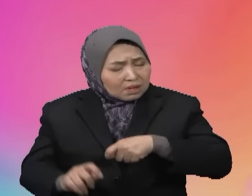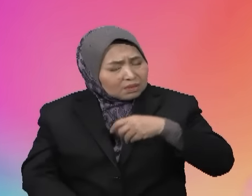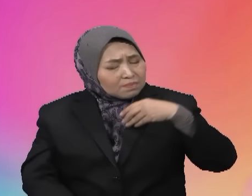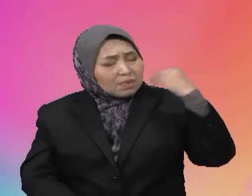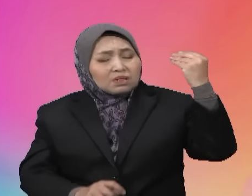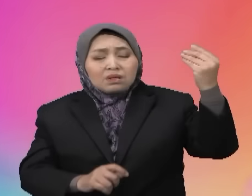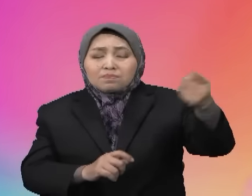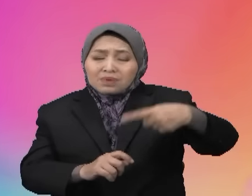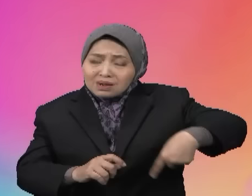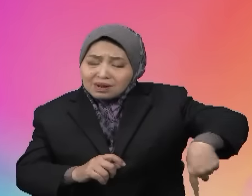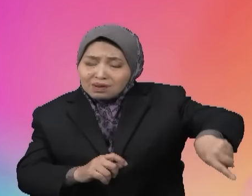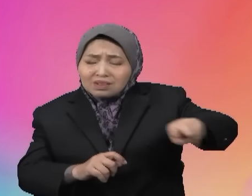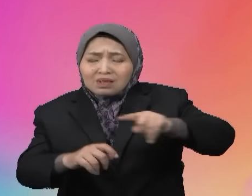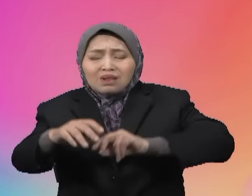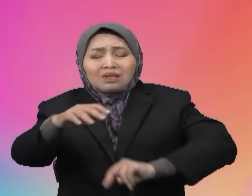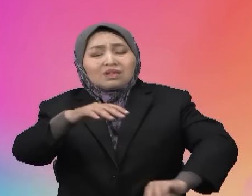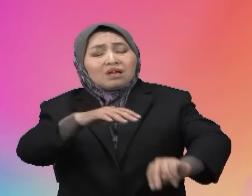jahannam